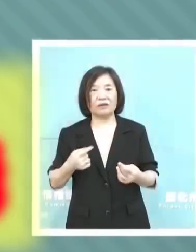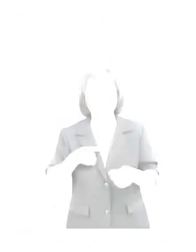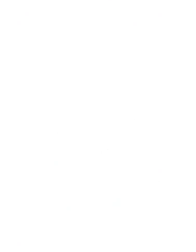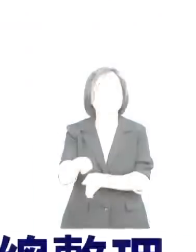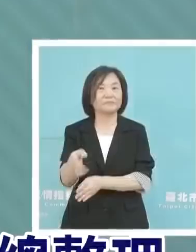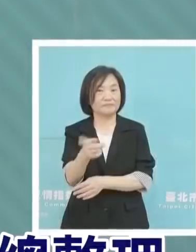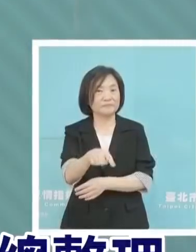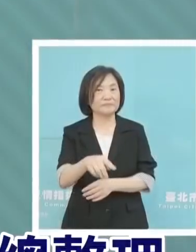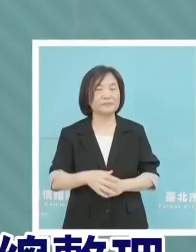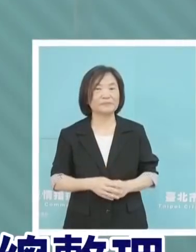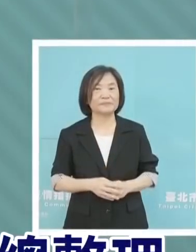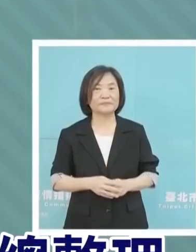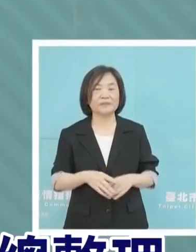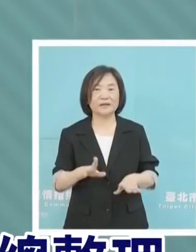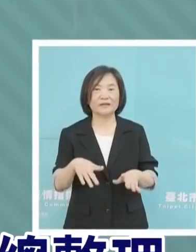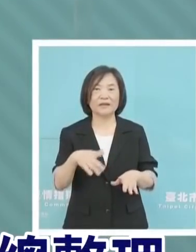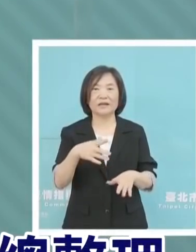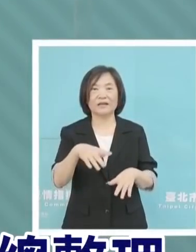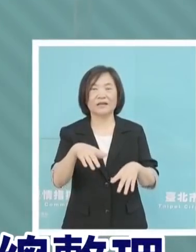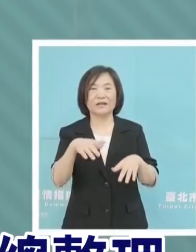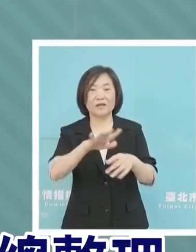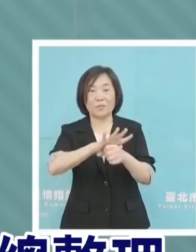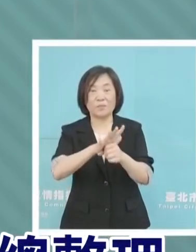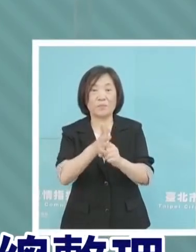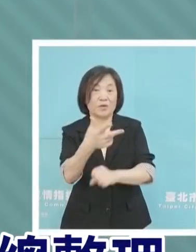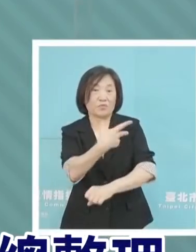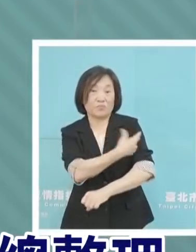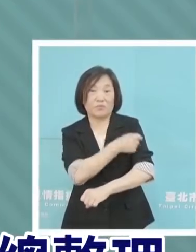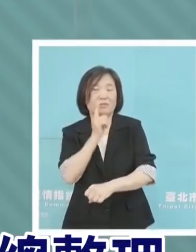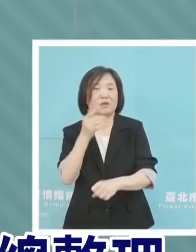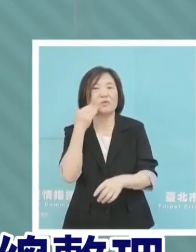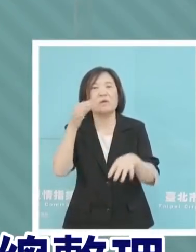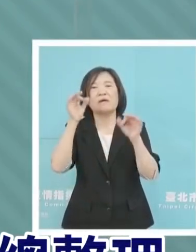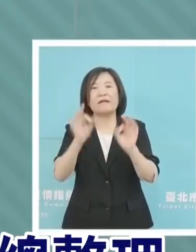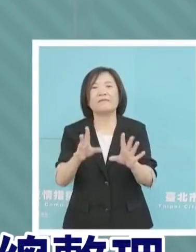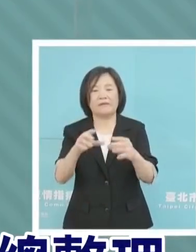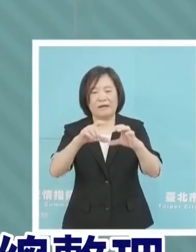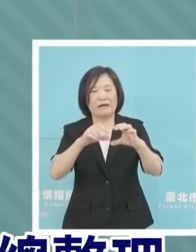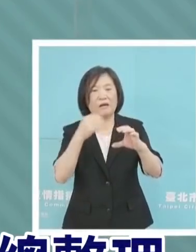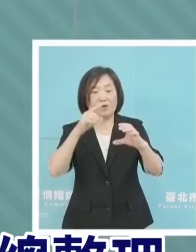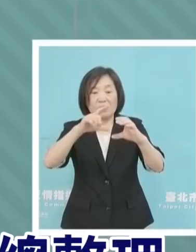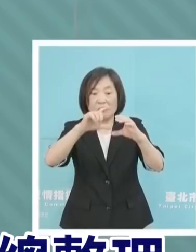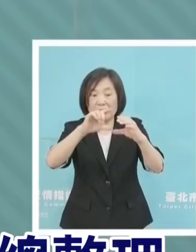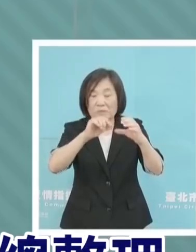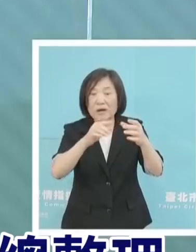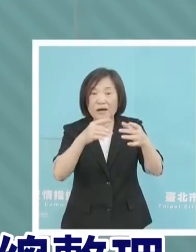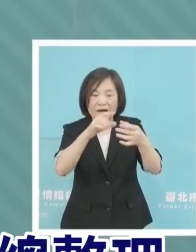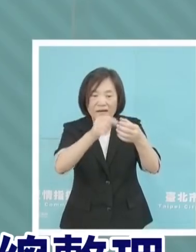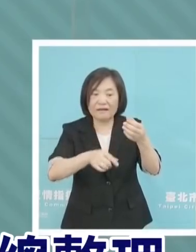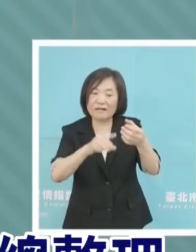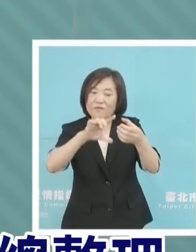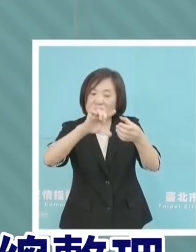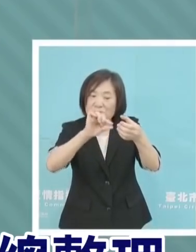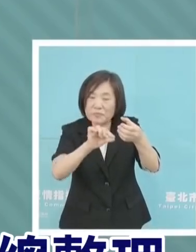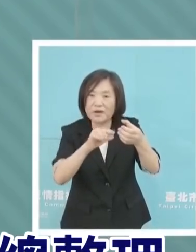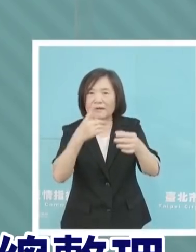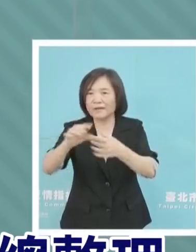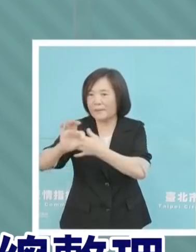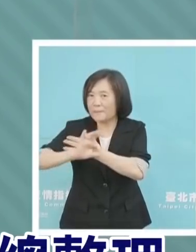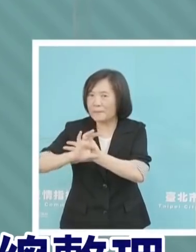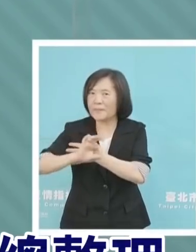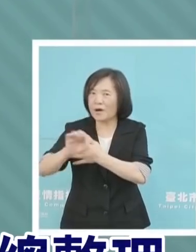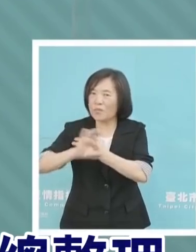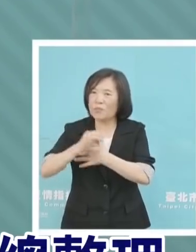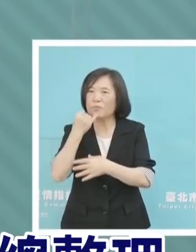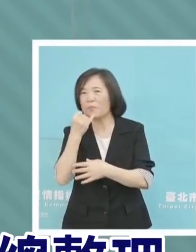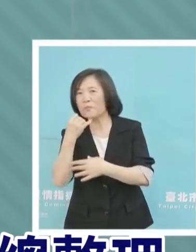先的。 避免疫苗浪费，市议员建议打剩下的残剂，医疗院所应建立候补机制，避